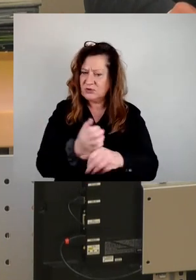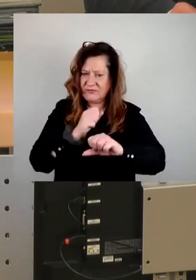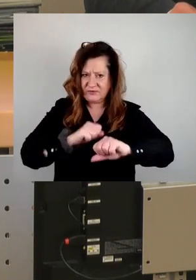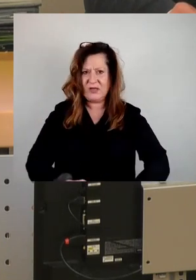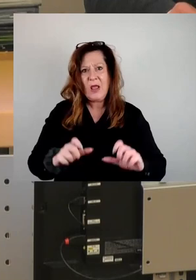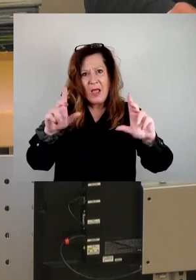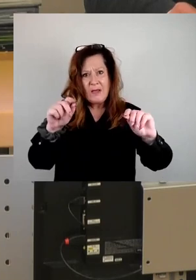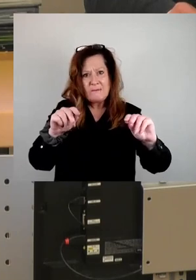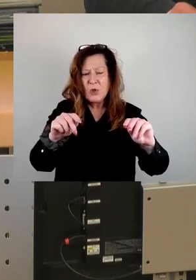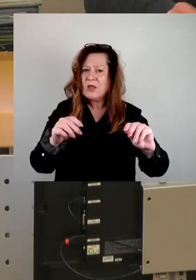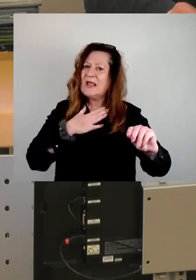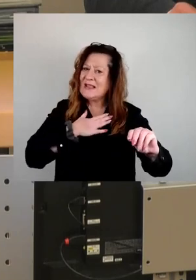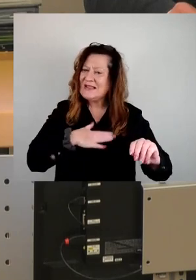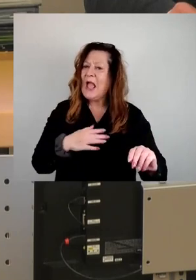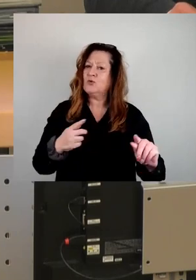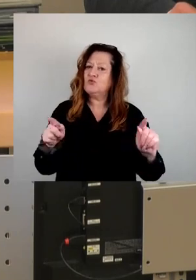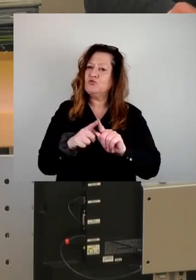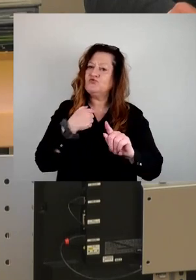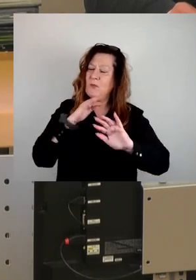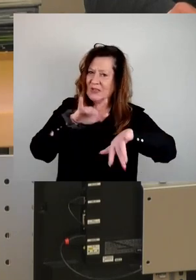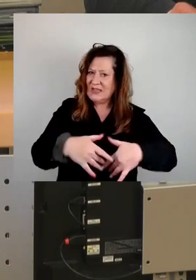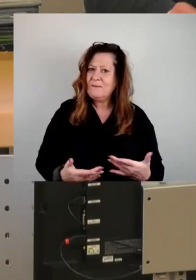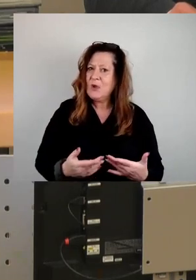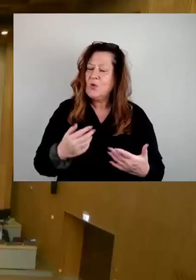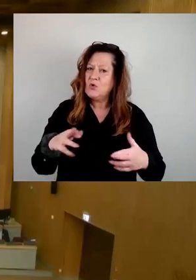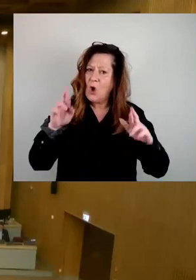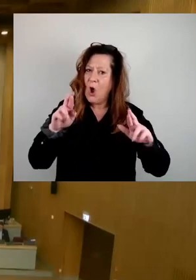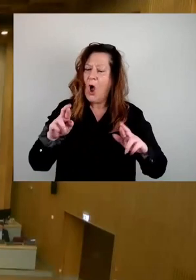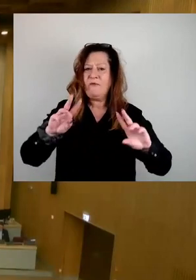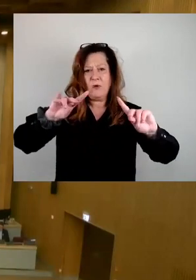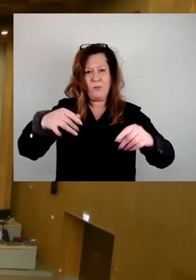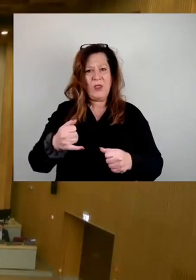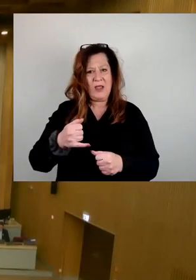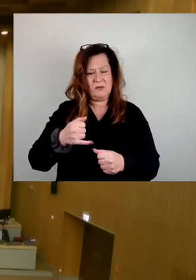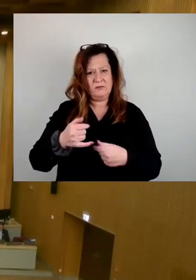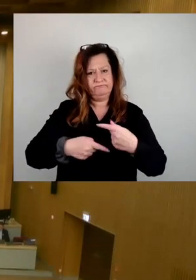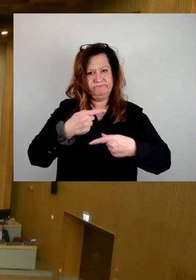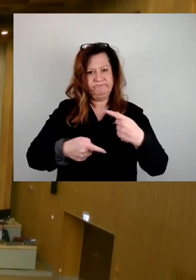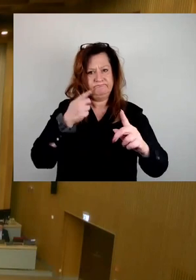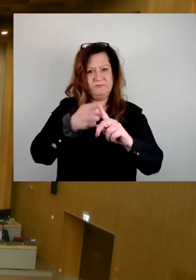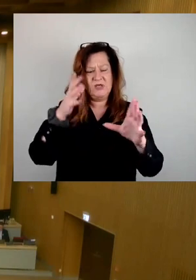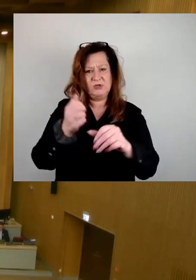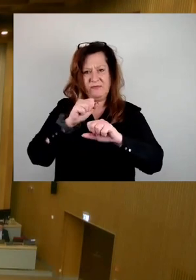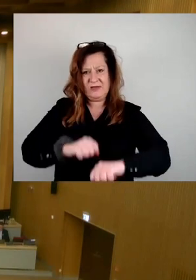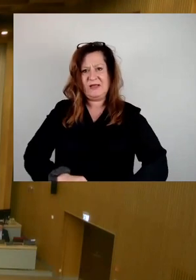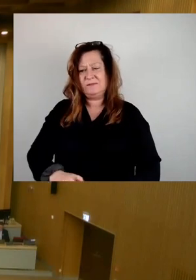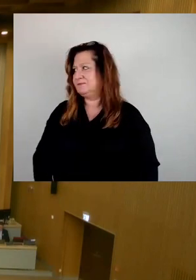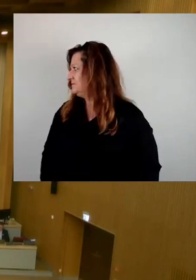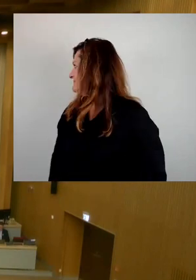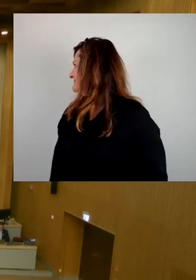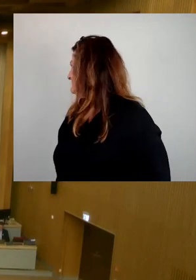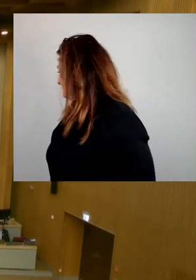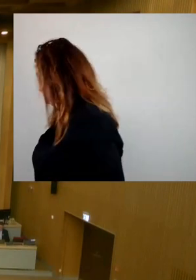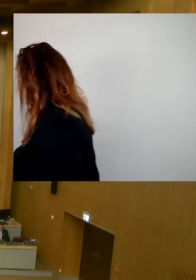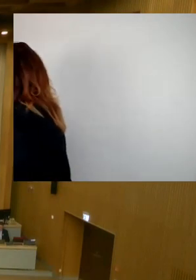zu und hoffen, dass das Projekt gelingt. Vielen Dank. So, damit ist die Fraktionsrunde zunächst